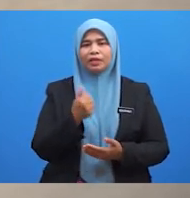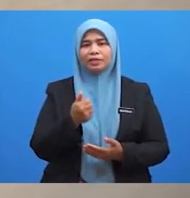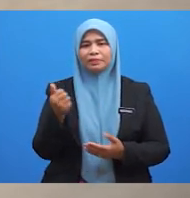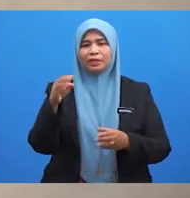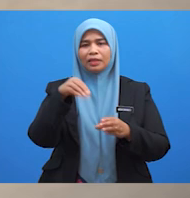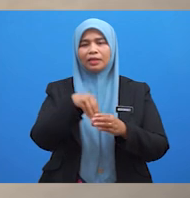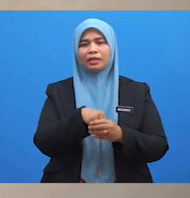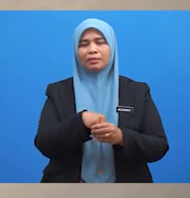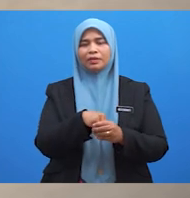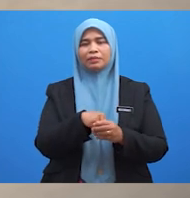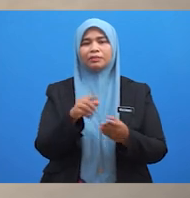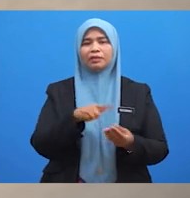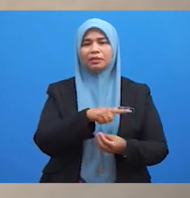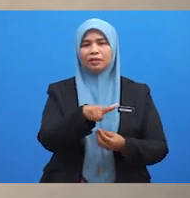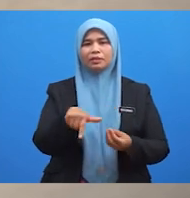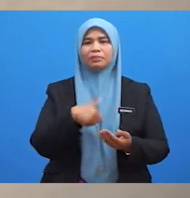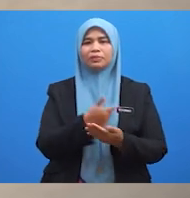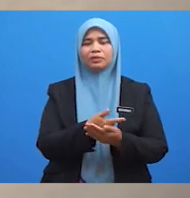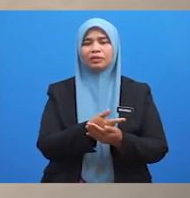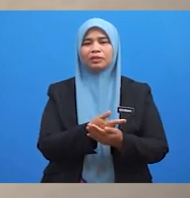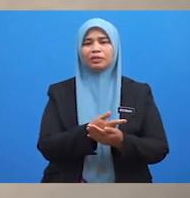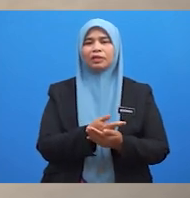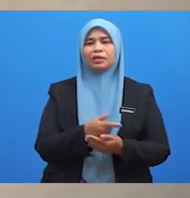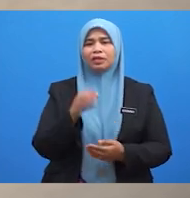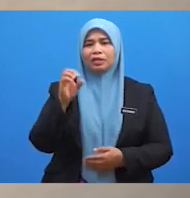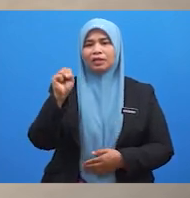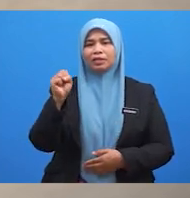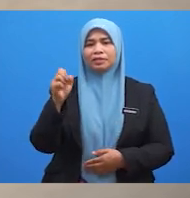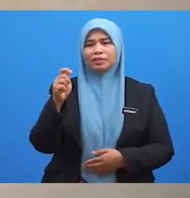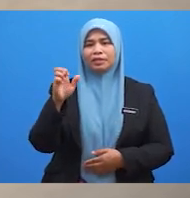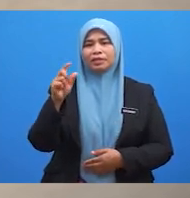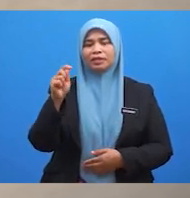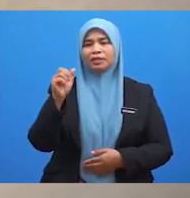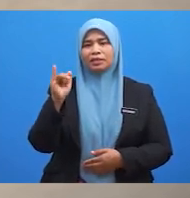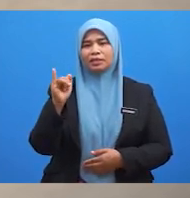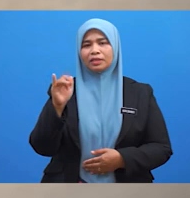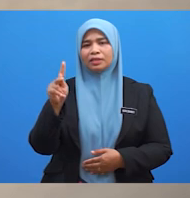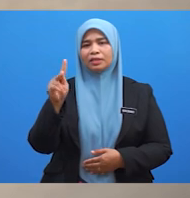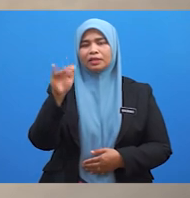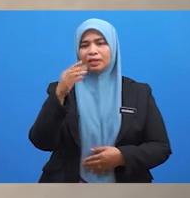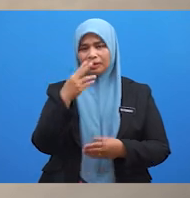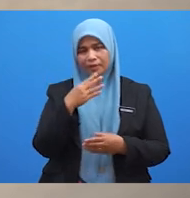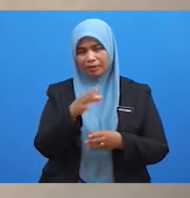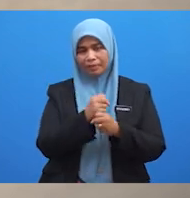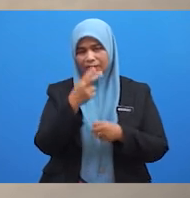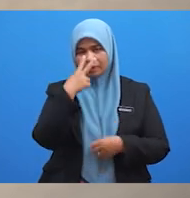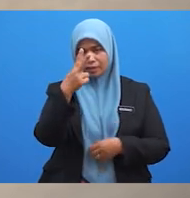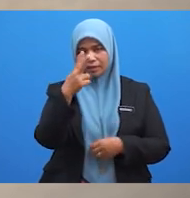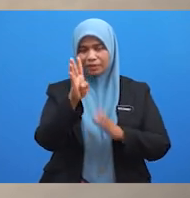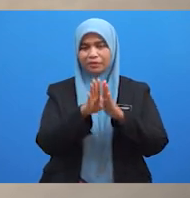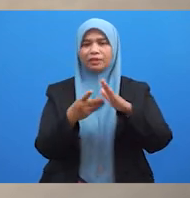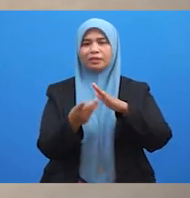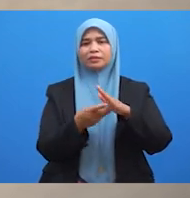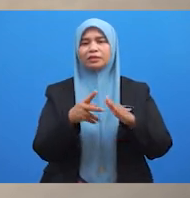Aspek dalaman meliputi unsur estetik yang dapat dilihat berdasarkan